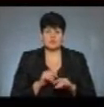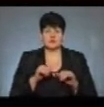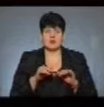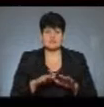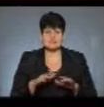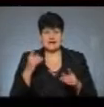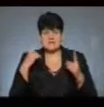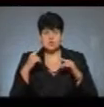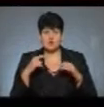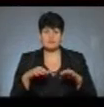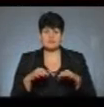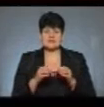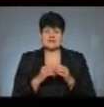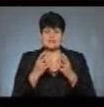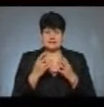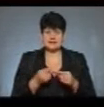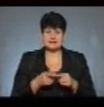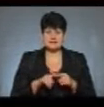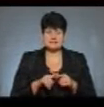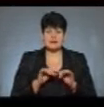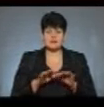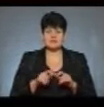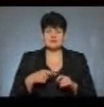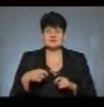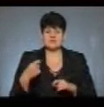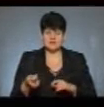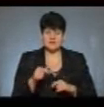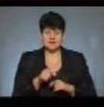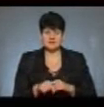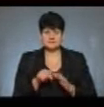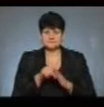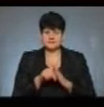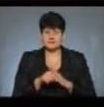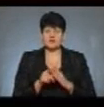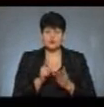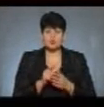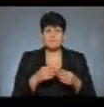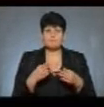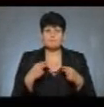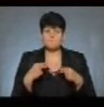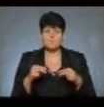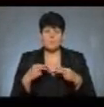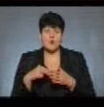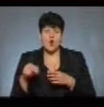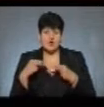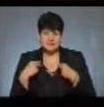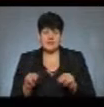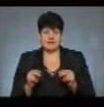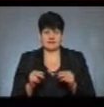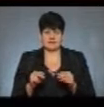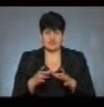автомобіль» за 10 днів. Це акція «Естафета». Її ідея полягає в тому, щоб продати диски з аудіоказками, а